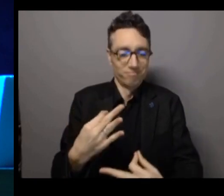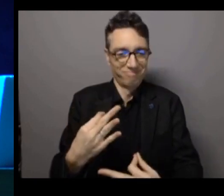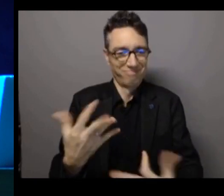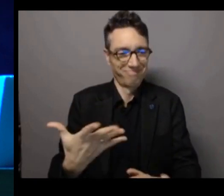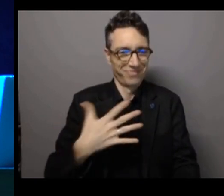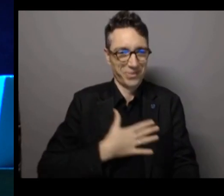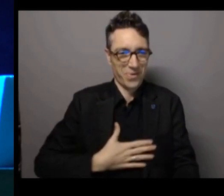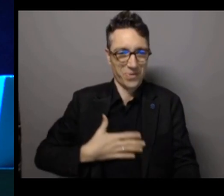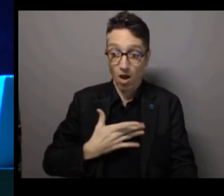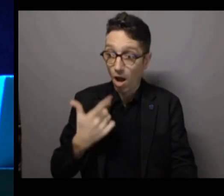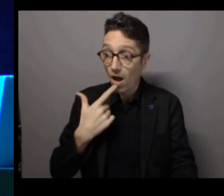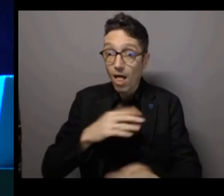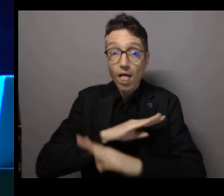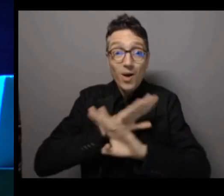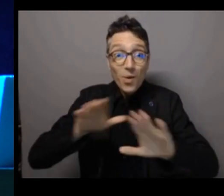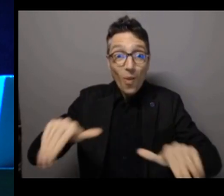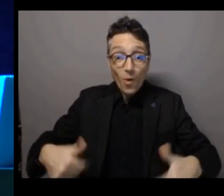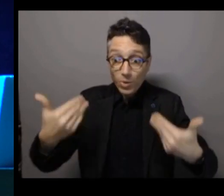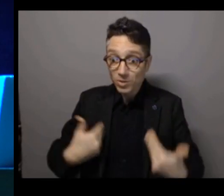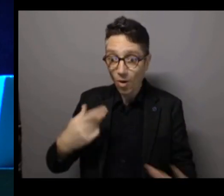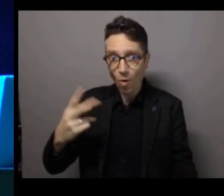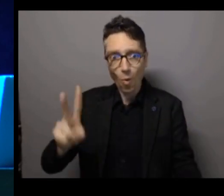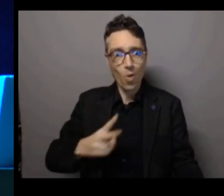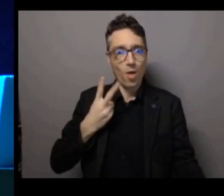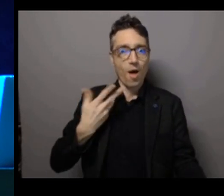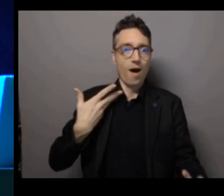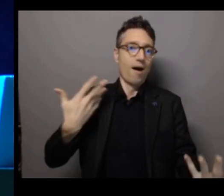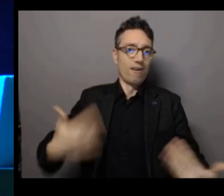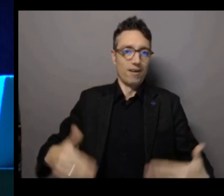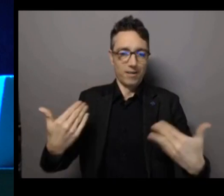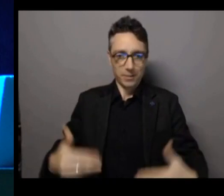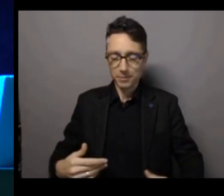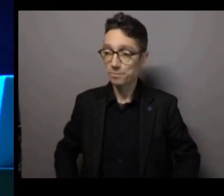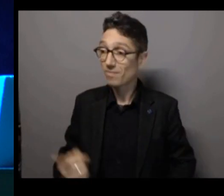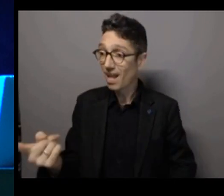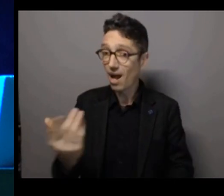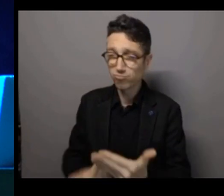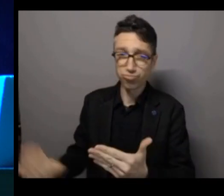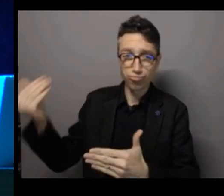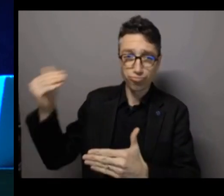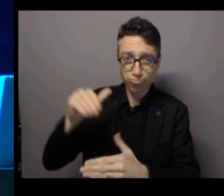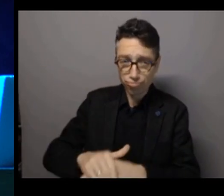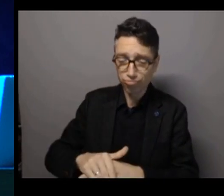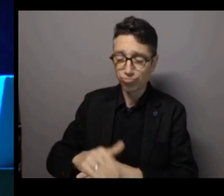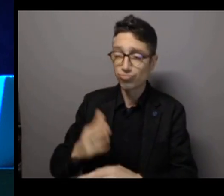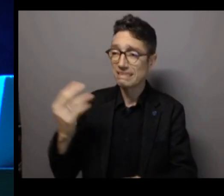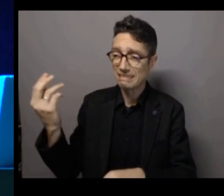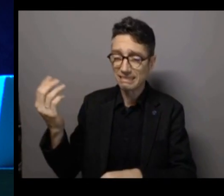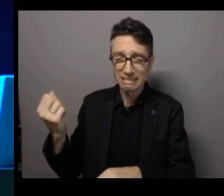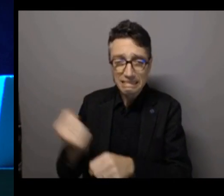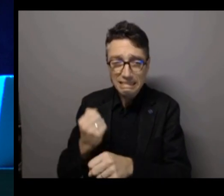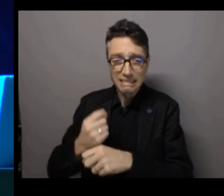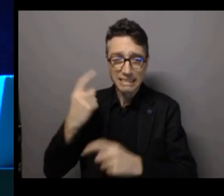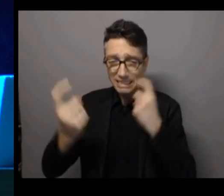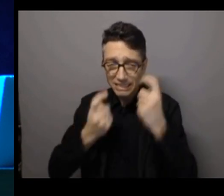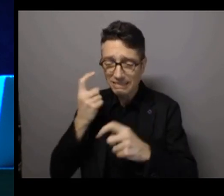donc votre journée de travaux. J'espère qu'ils ont été riches, fructueux. Et que bien sûr, il a été